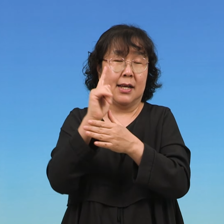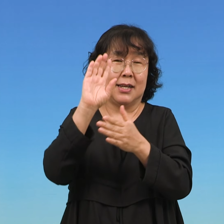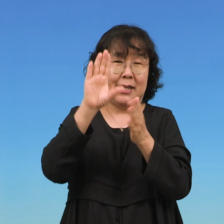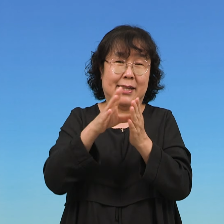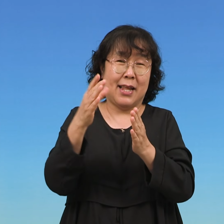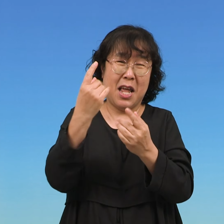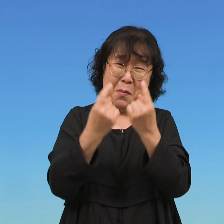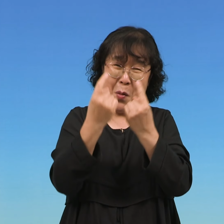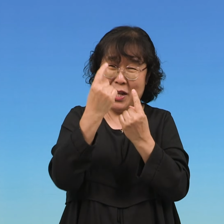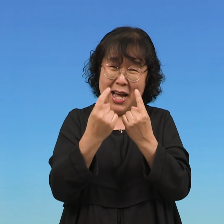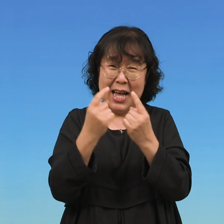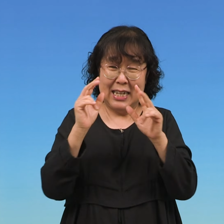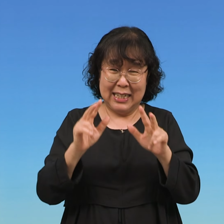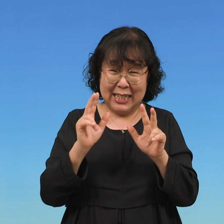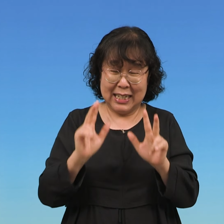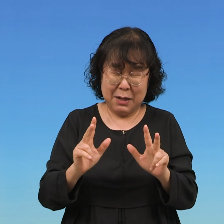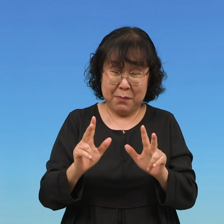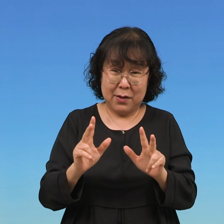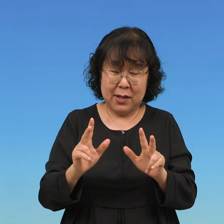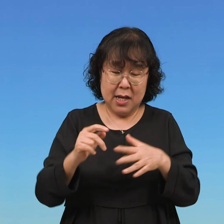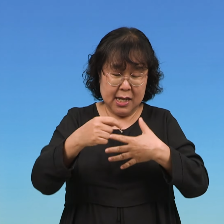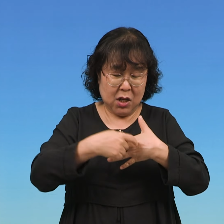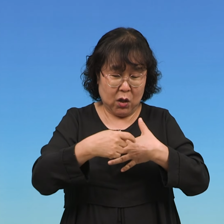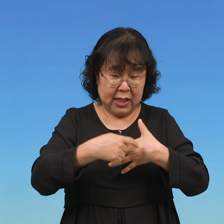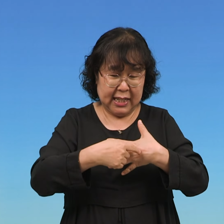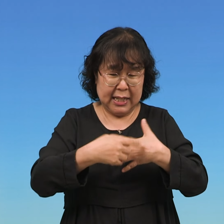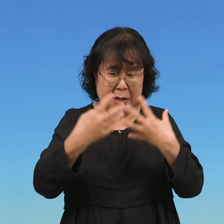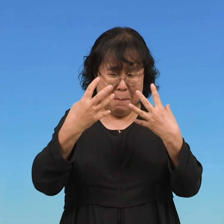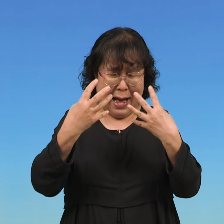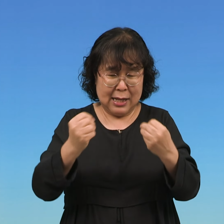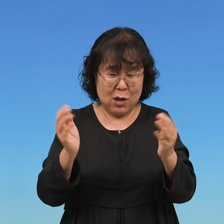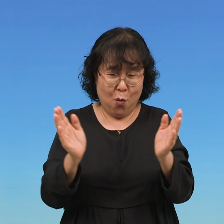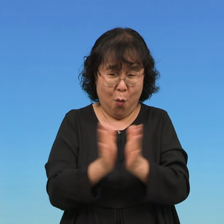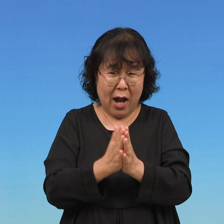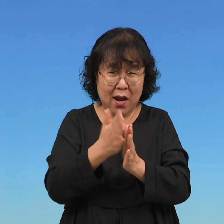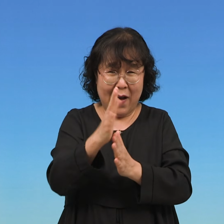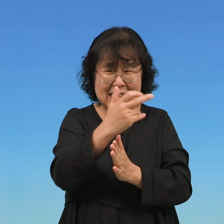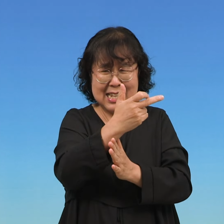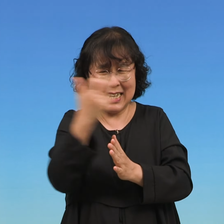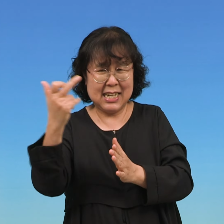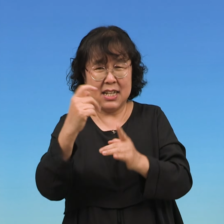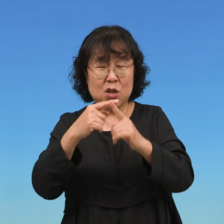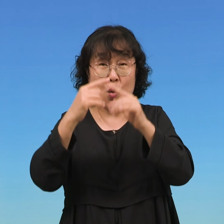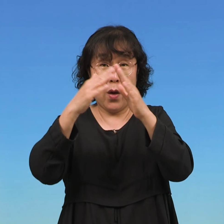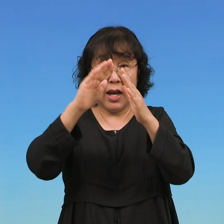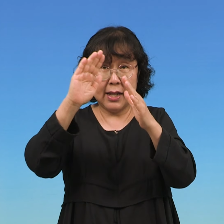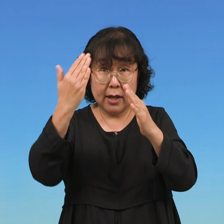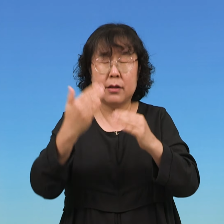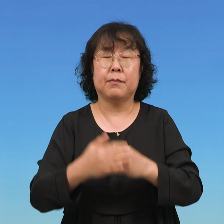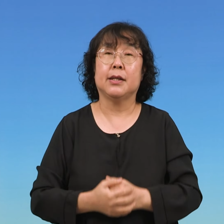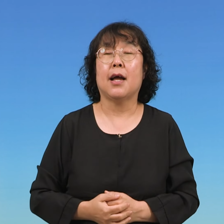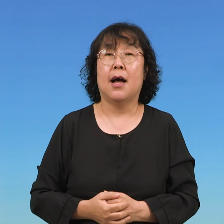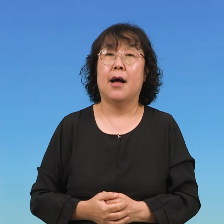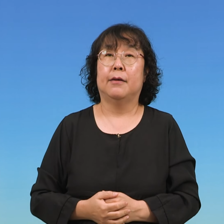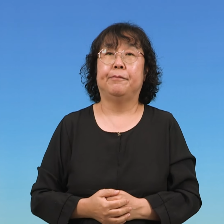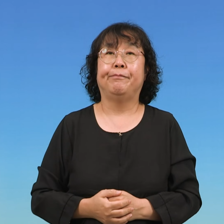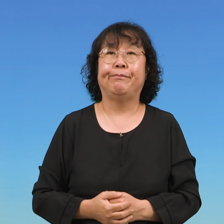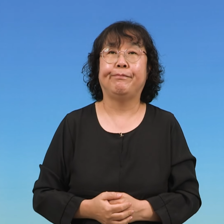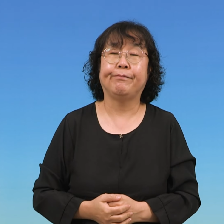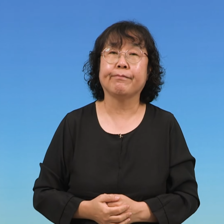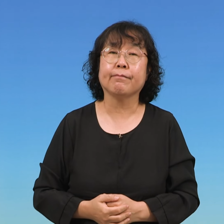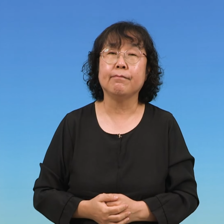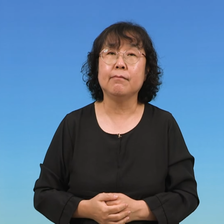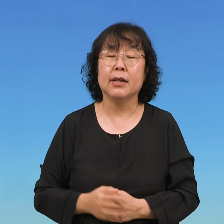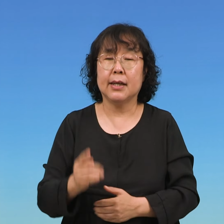이제 우리 교회는 막 어마어마하게 뭘 갖춘 껍데기가 화려한 교회가 됐잖아요 제가 오늘이 설교를 준비하면서 오늘